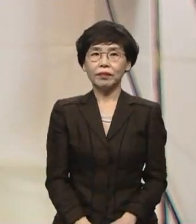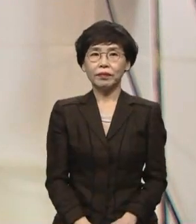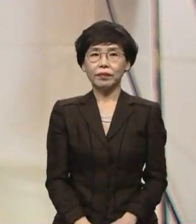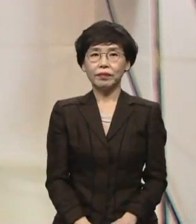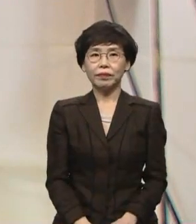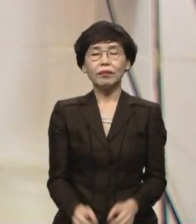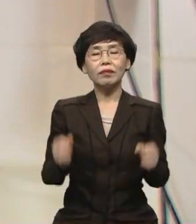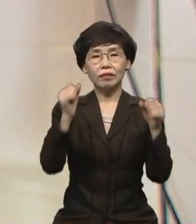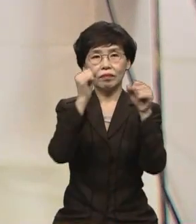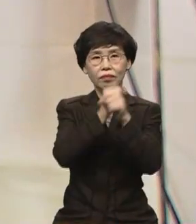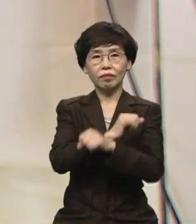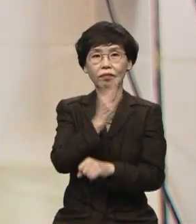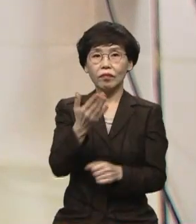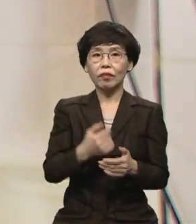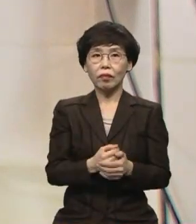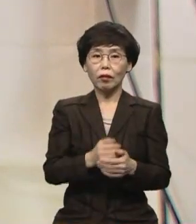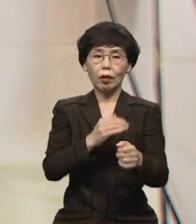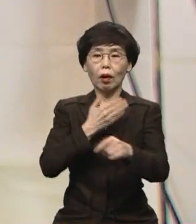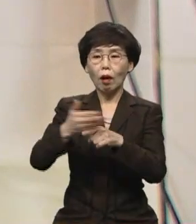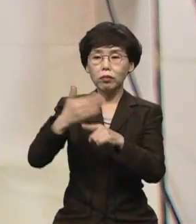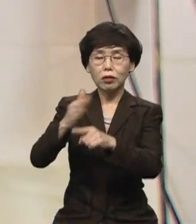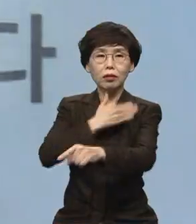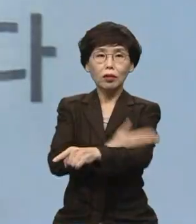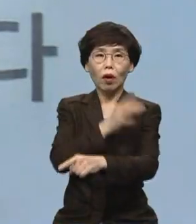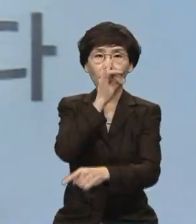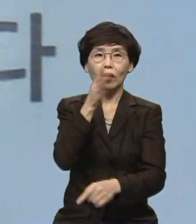파산. 갚을 능력이 안 되는데 어떡해요.